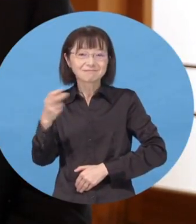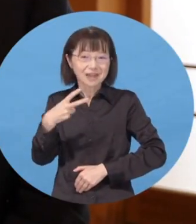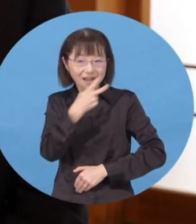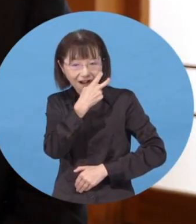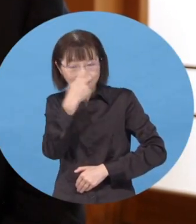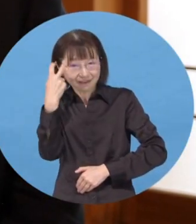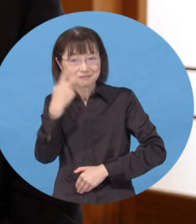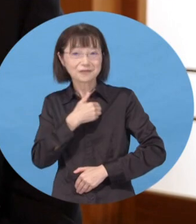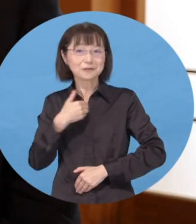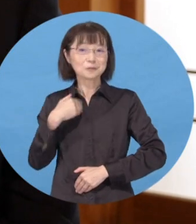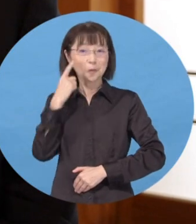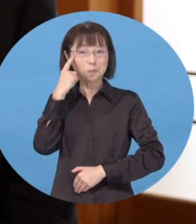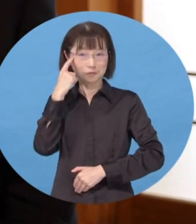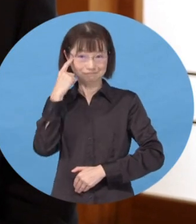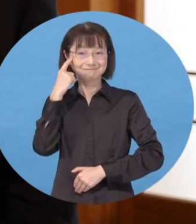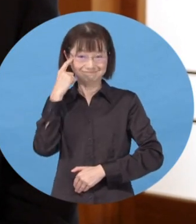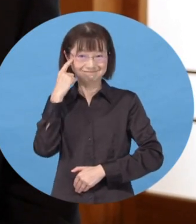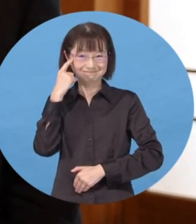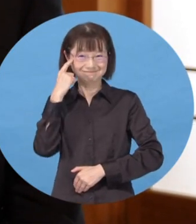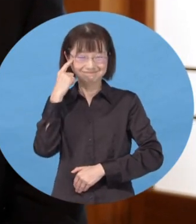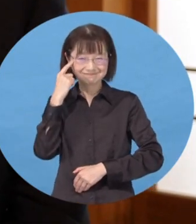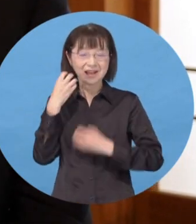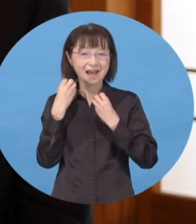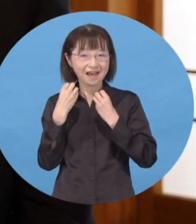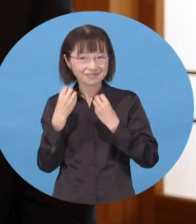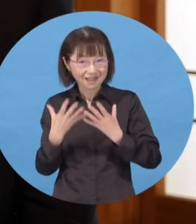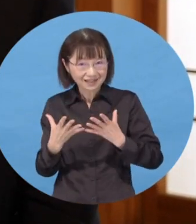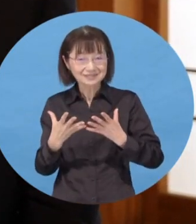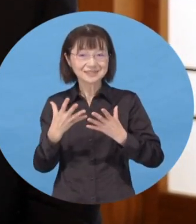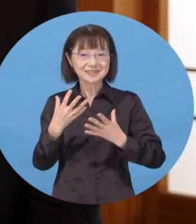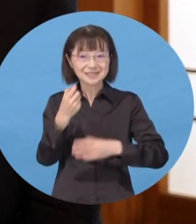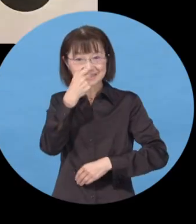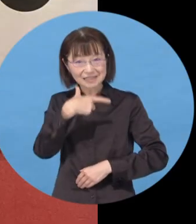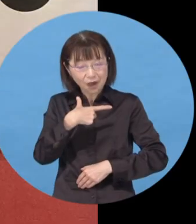佐温泉の発見をしていただければありがたいなと。